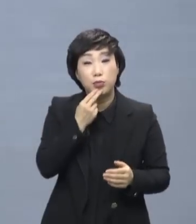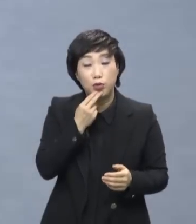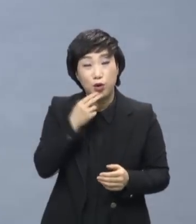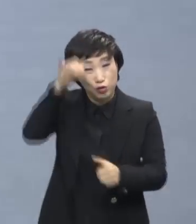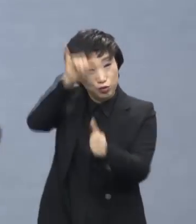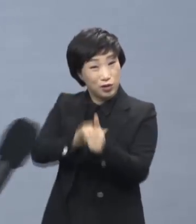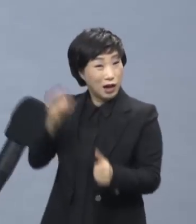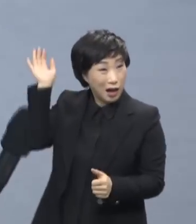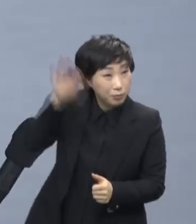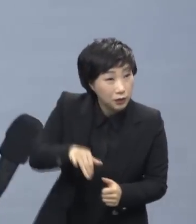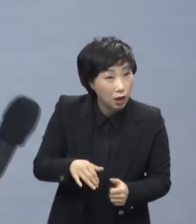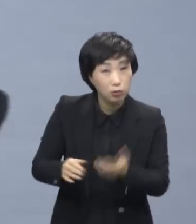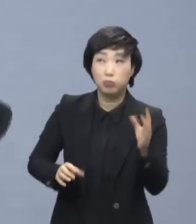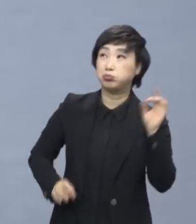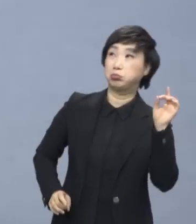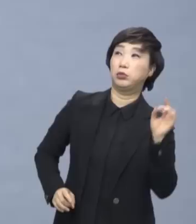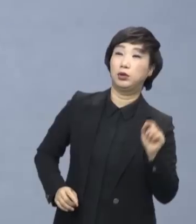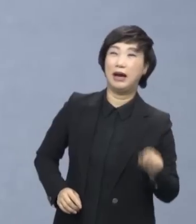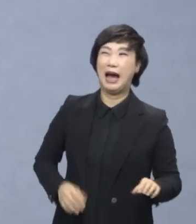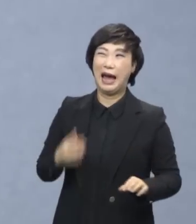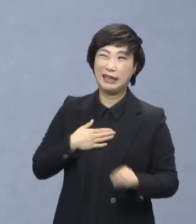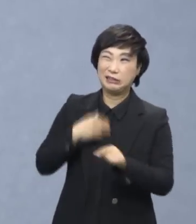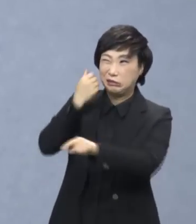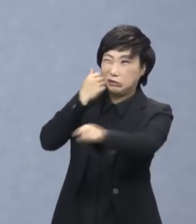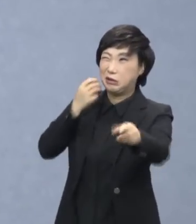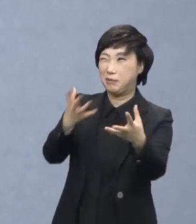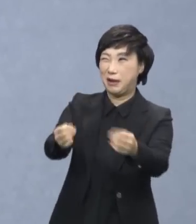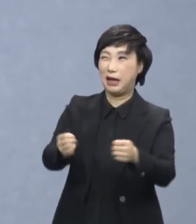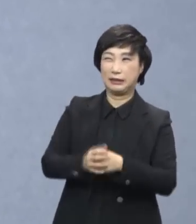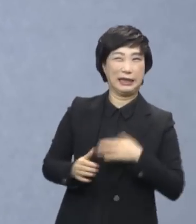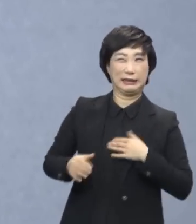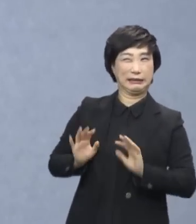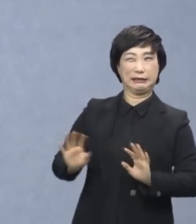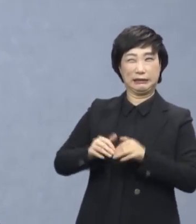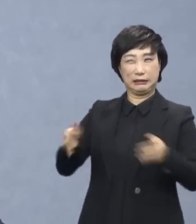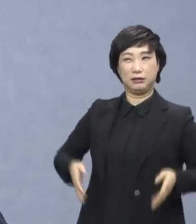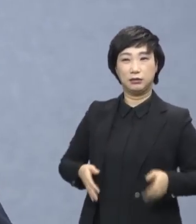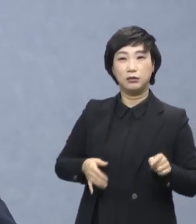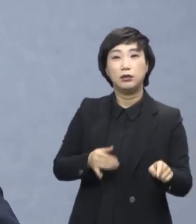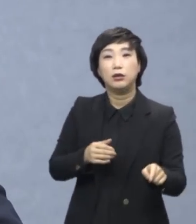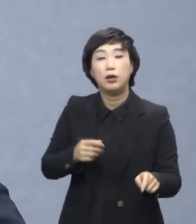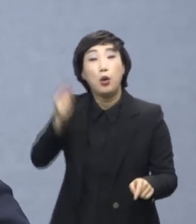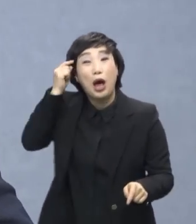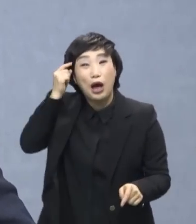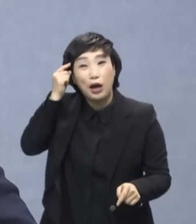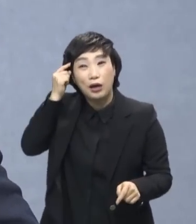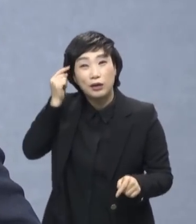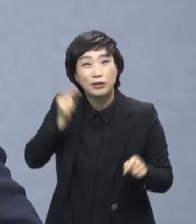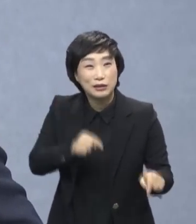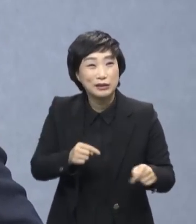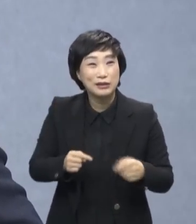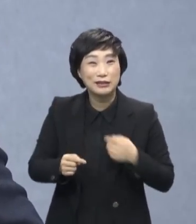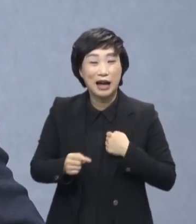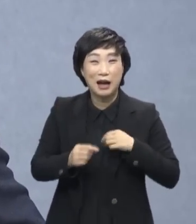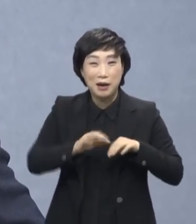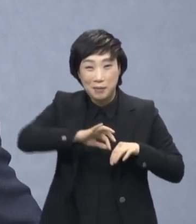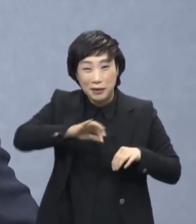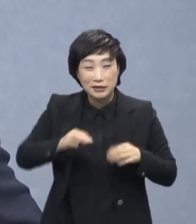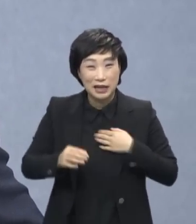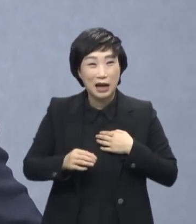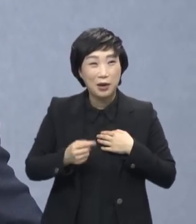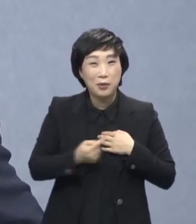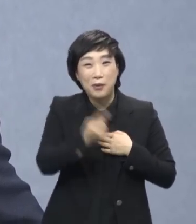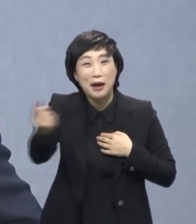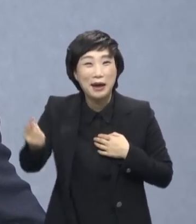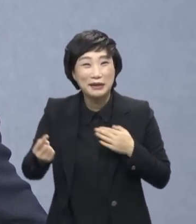충성하자 해도 충성하지 않는 사람들 나 아니라도 할 사람 많은데 뭐 그럼 너 빼놓고 예수님이 십자가에 달려 죽었다면